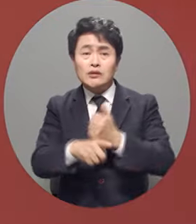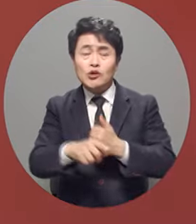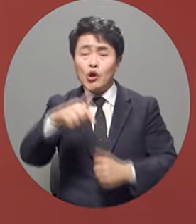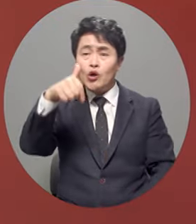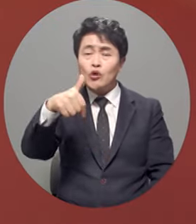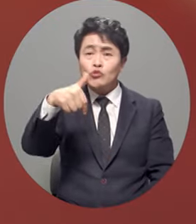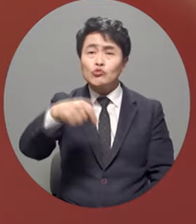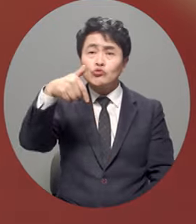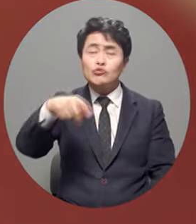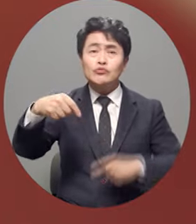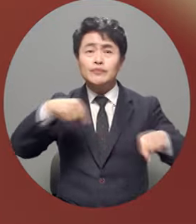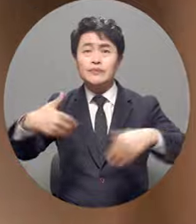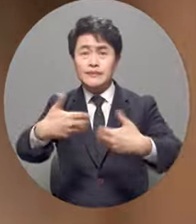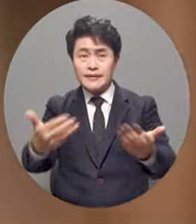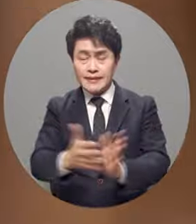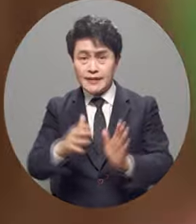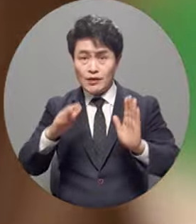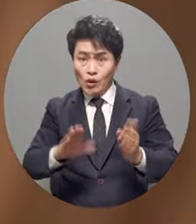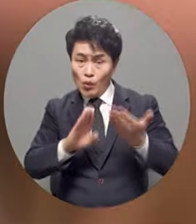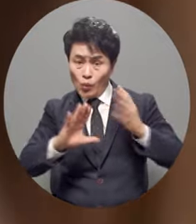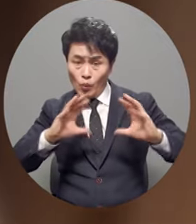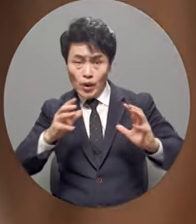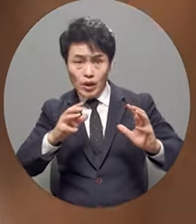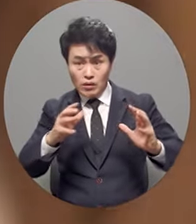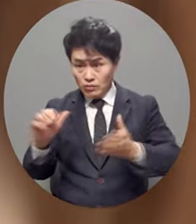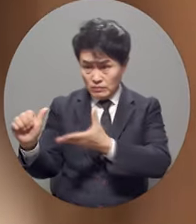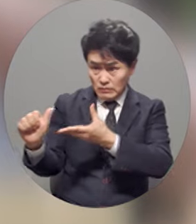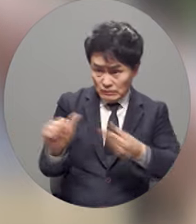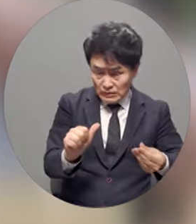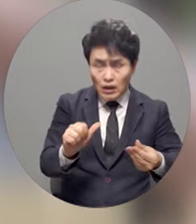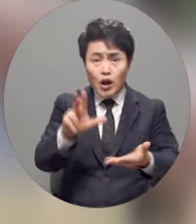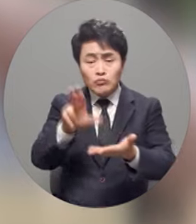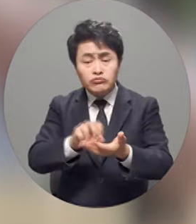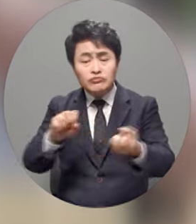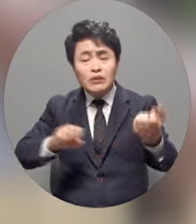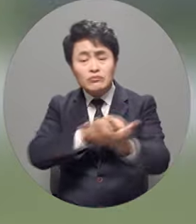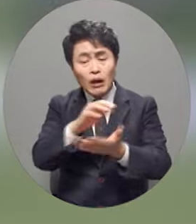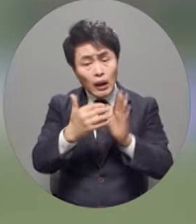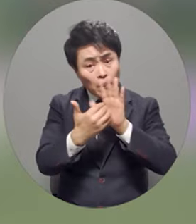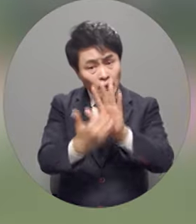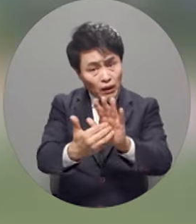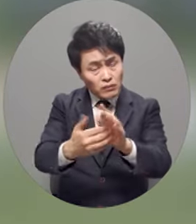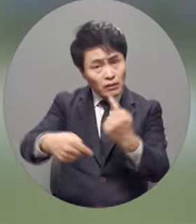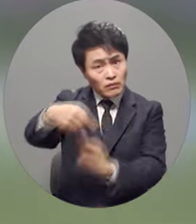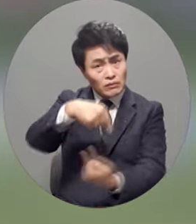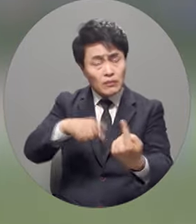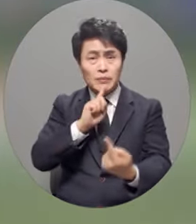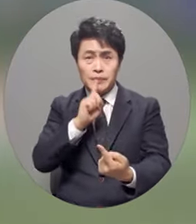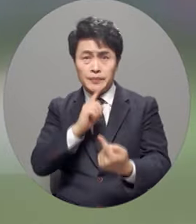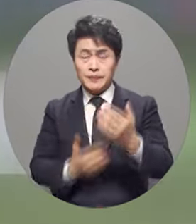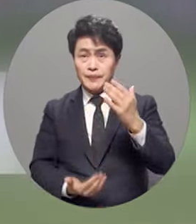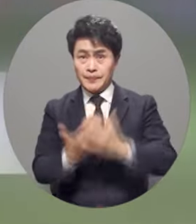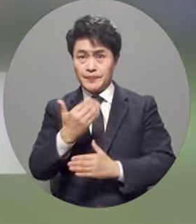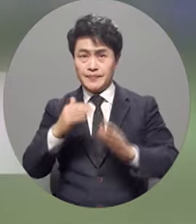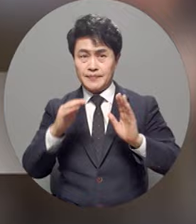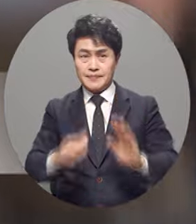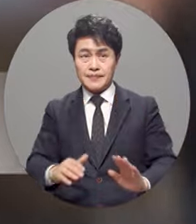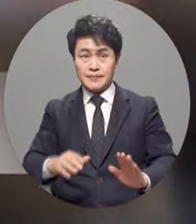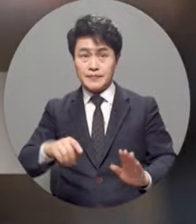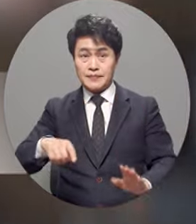차단됐습니다 그런만큼 아예 외국인을 등장시켜 그런 논란을 피하려는게 아니냐는 분석입니다 또한 자국민이